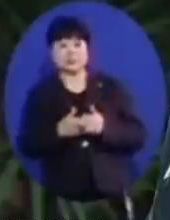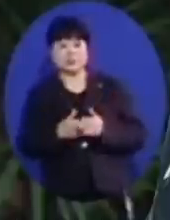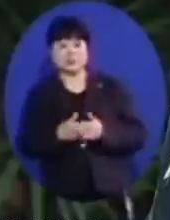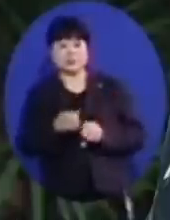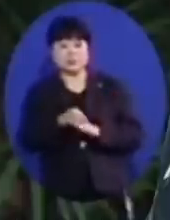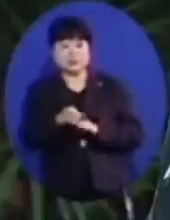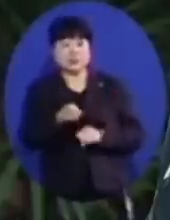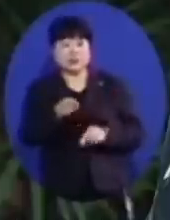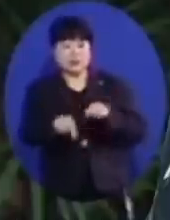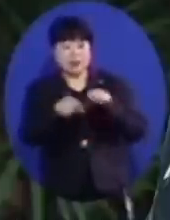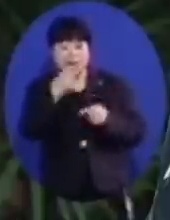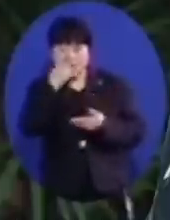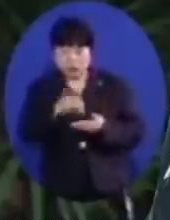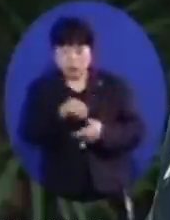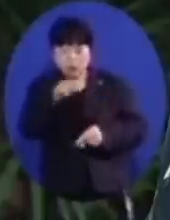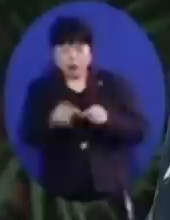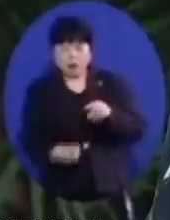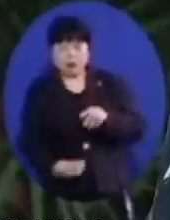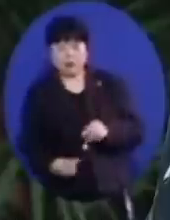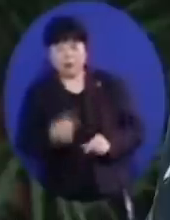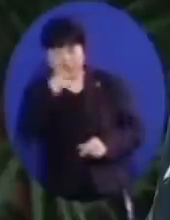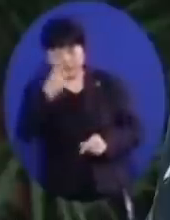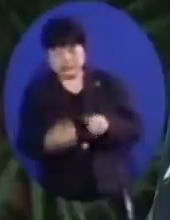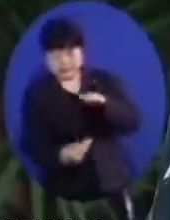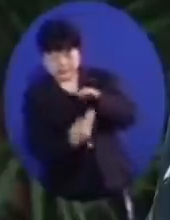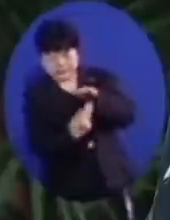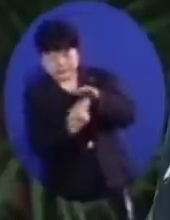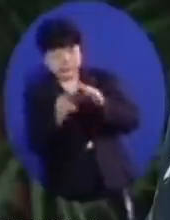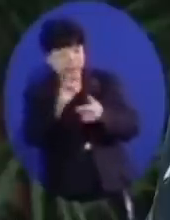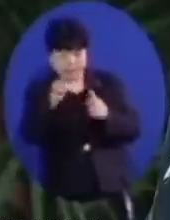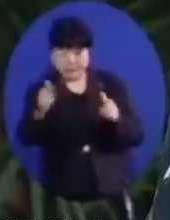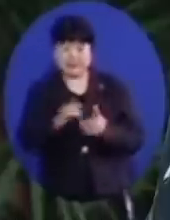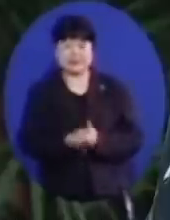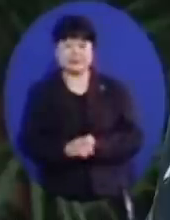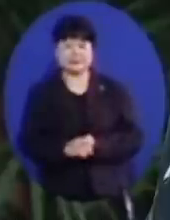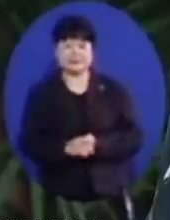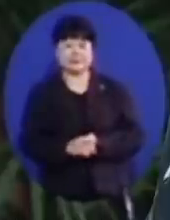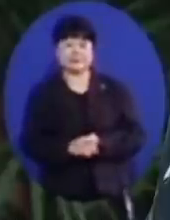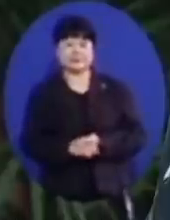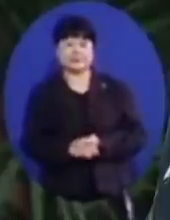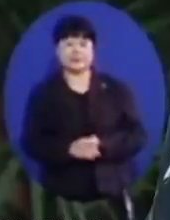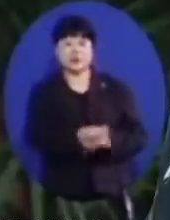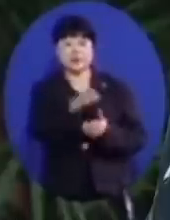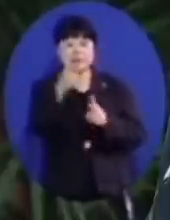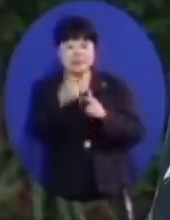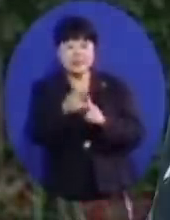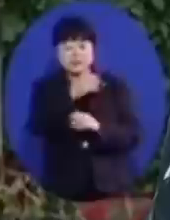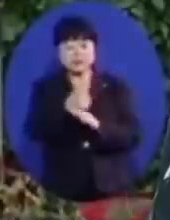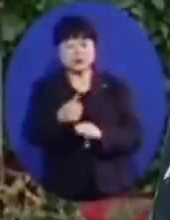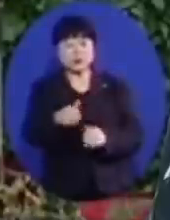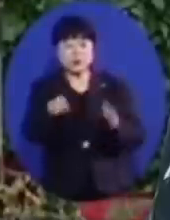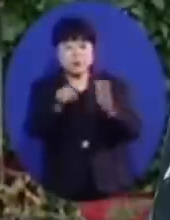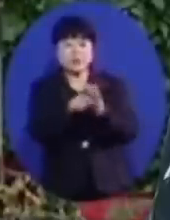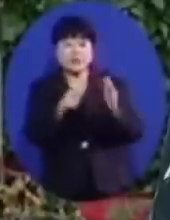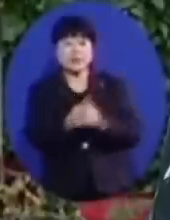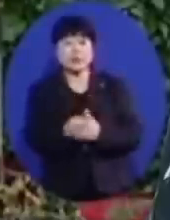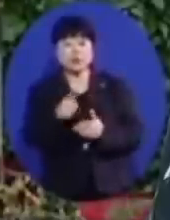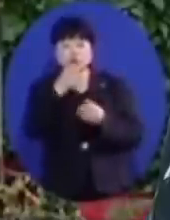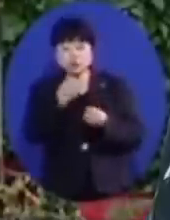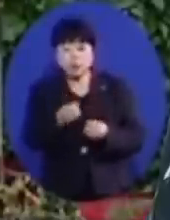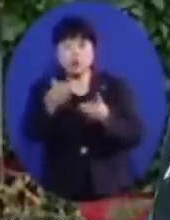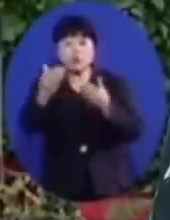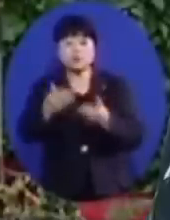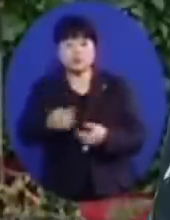맨발 벗고 자갈밭을 듣고 가시밭을 그러면 피투성이가 되지 않아요 우리는 예수 그리스도를 믿음으로 말미암아 오줌